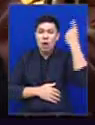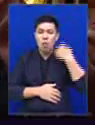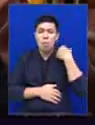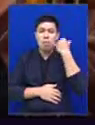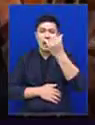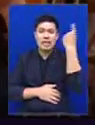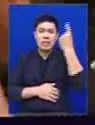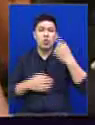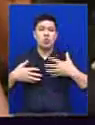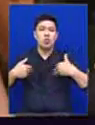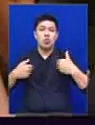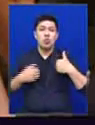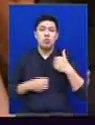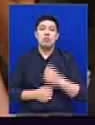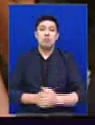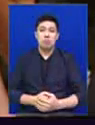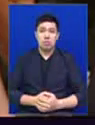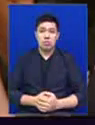มได้ตามปกติน